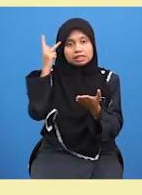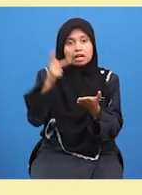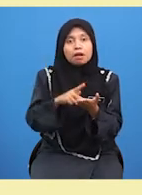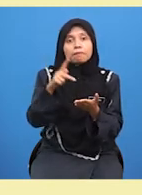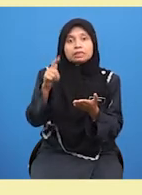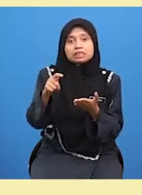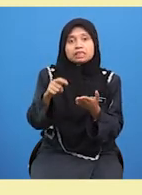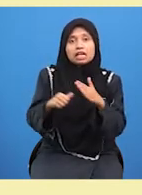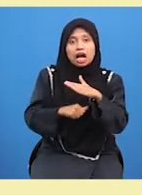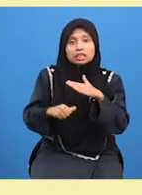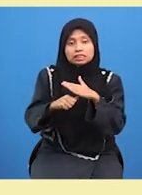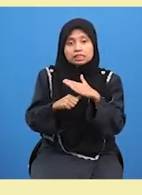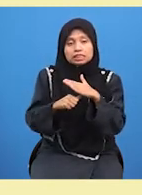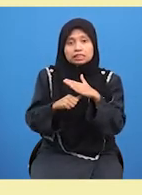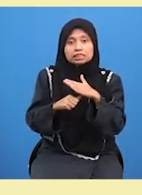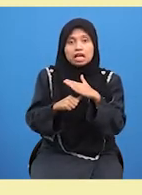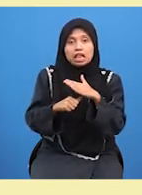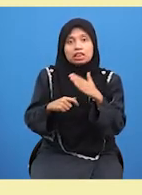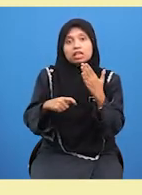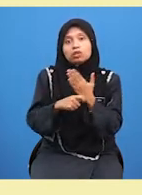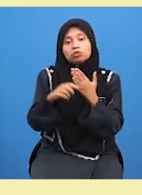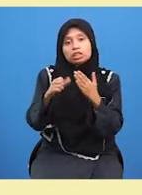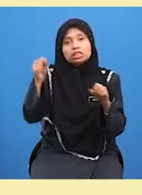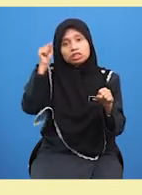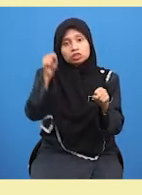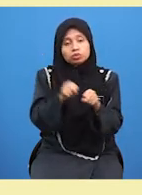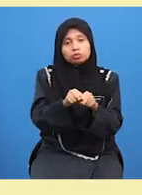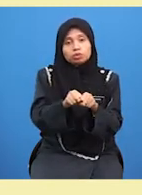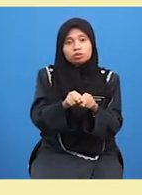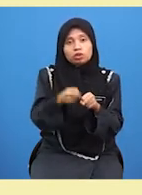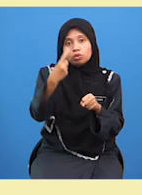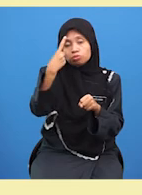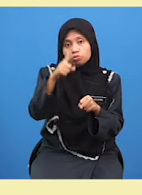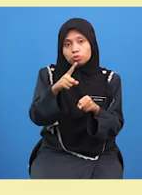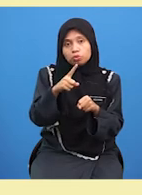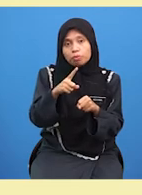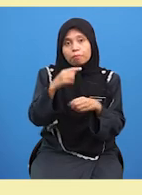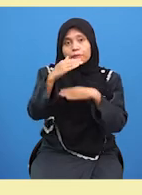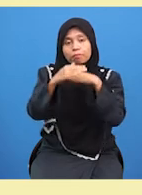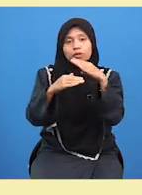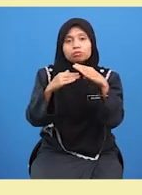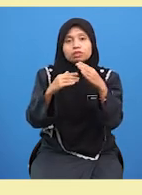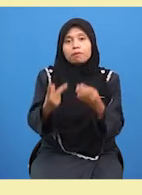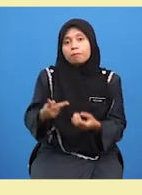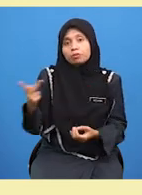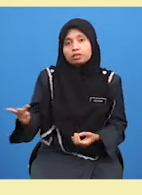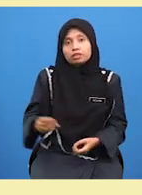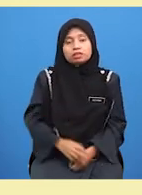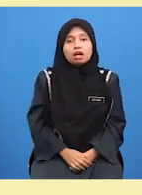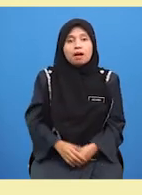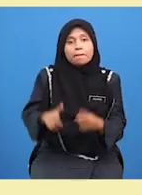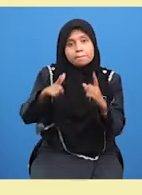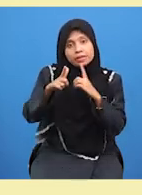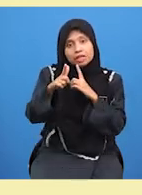pasti asas teknologi yang bersesuaian untuk pembangunan produk.